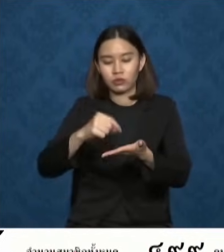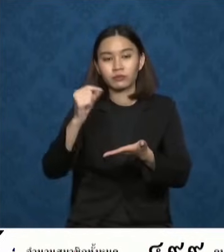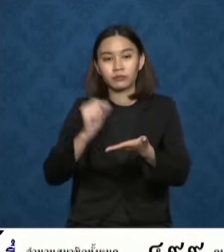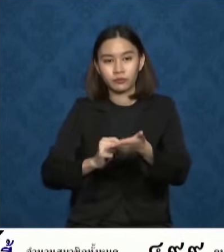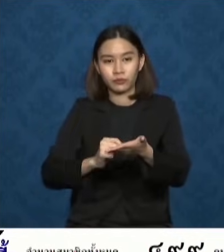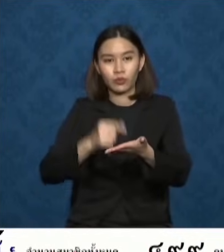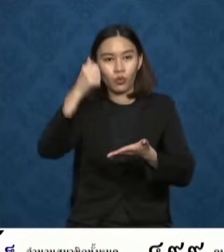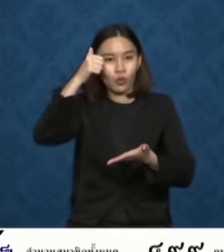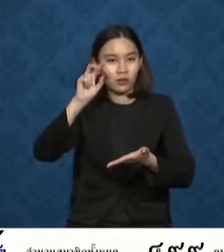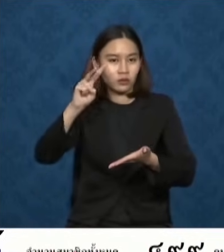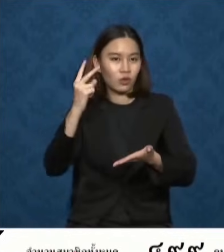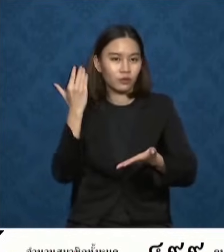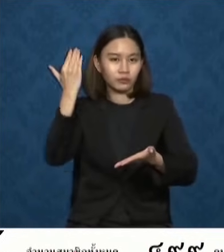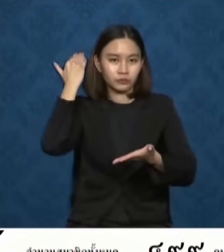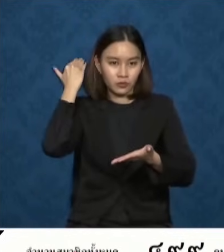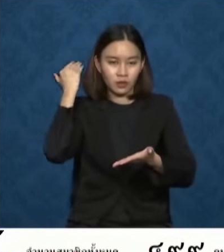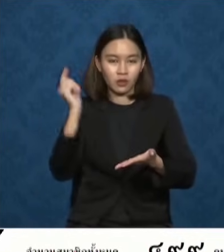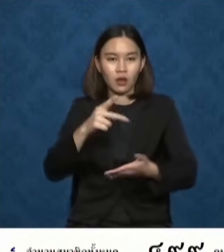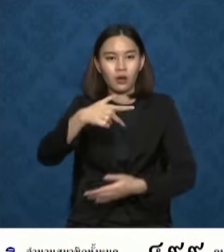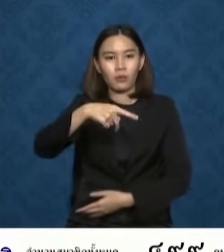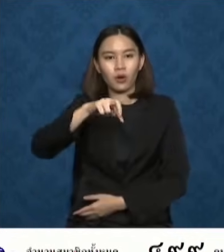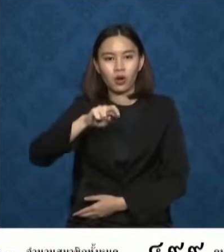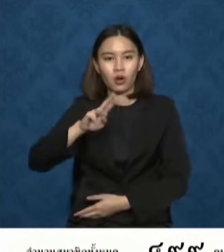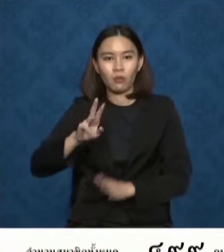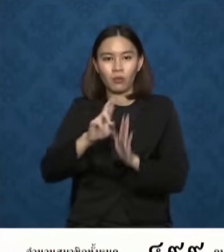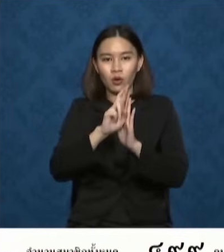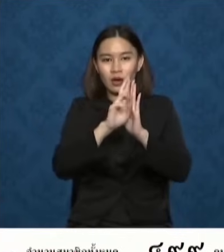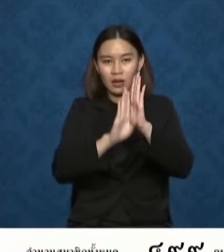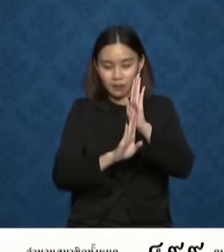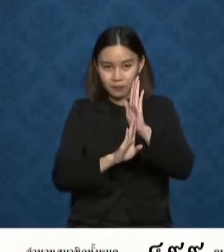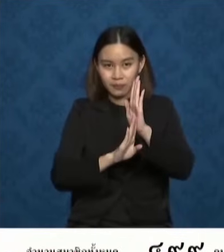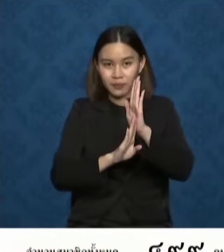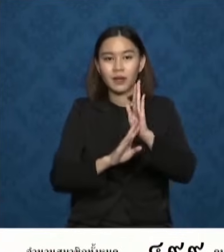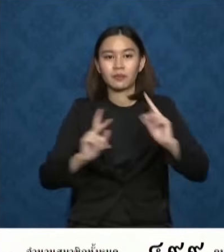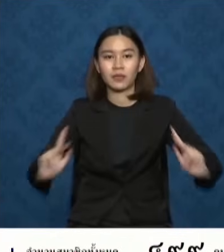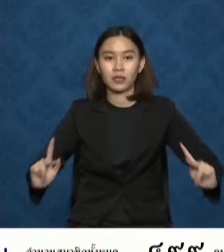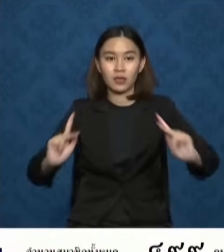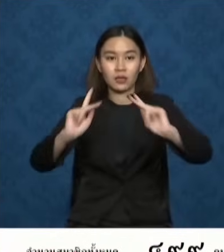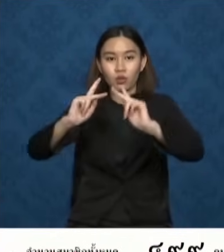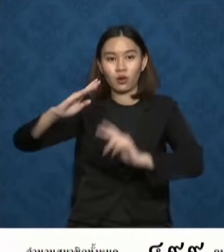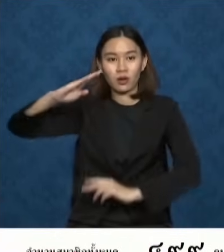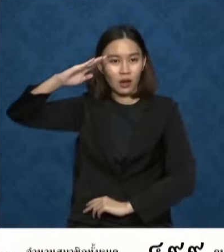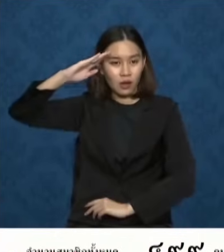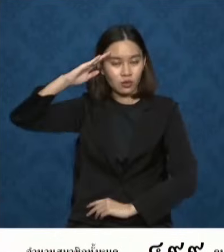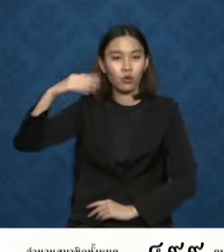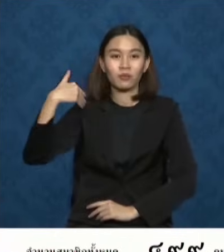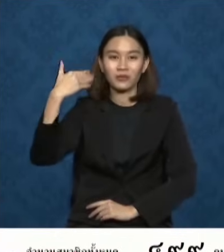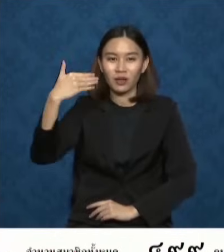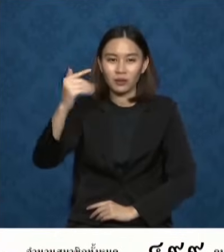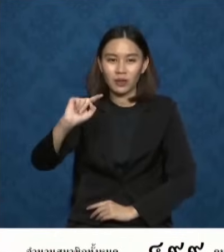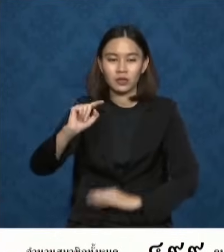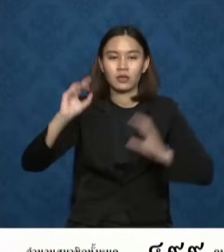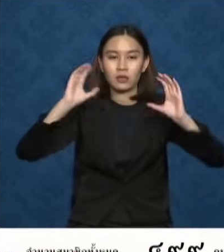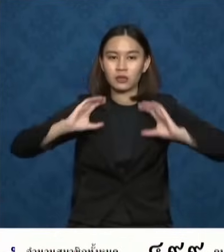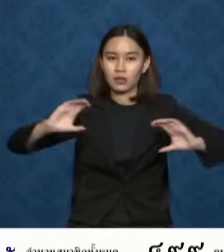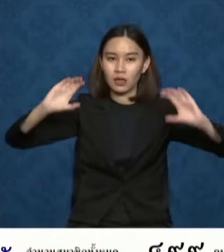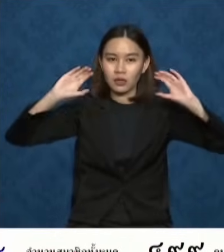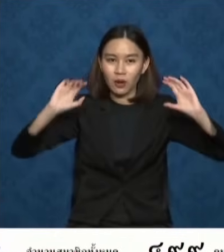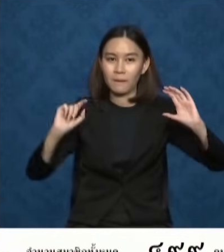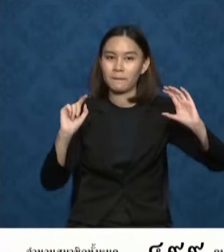นี้พระบัญญัติระเบียบบริหารราชการกระทรวงกลาโหมเนี่ยต่อไปนี้จะมีข้าราชการพัน